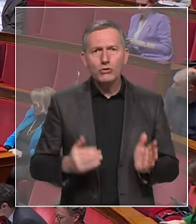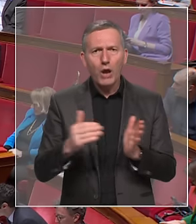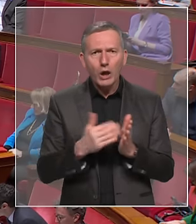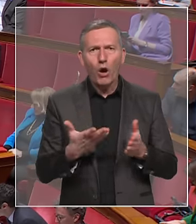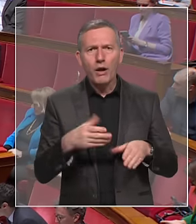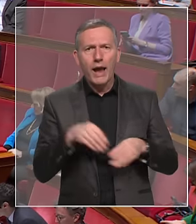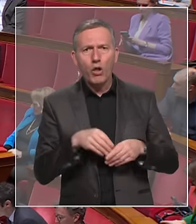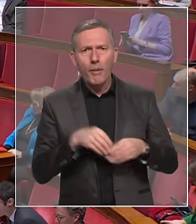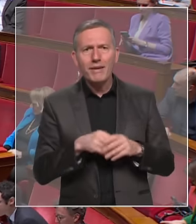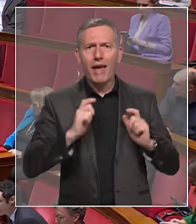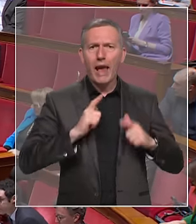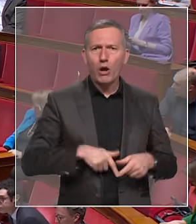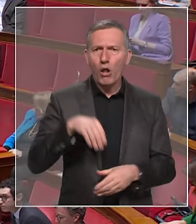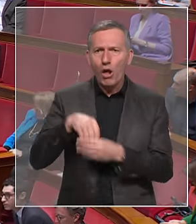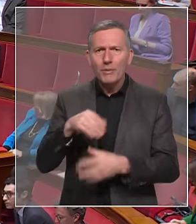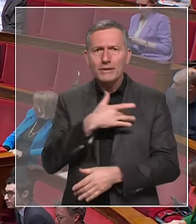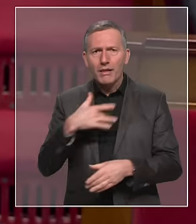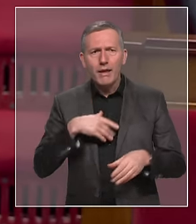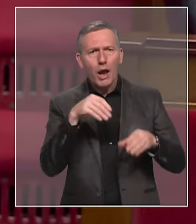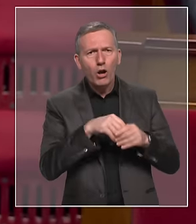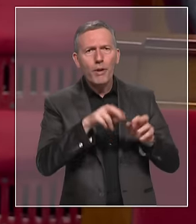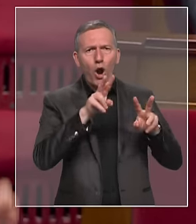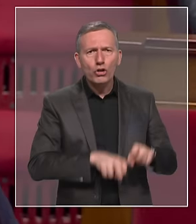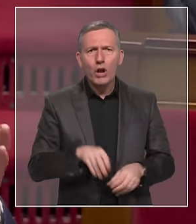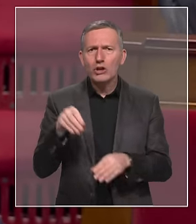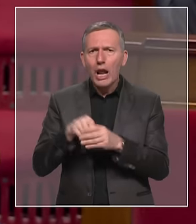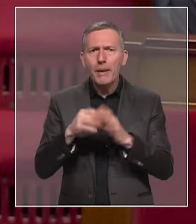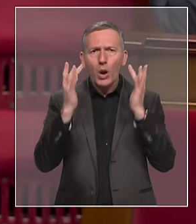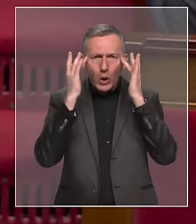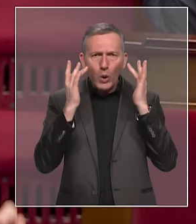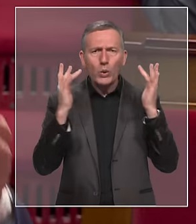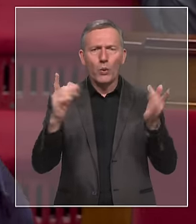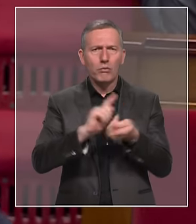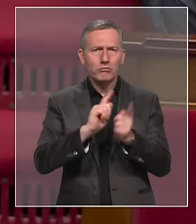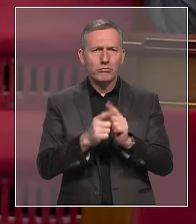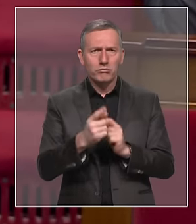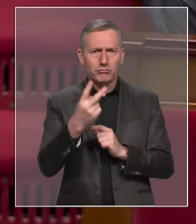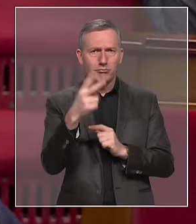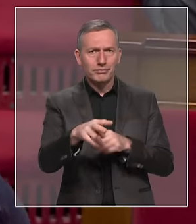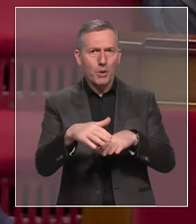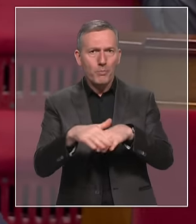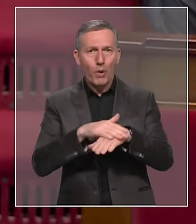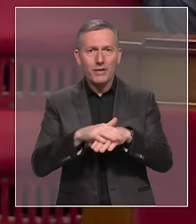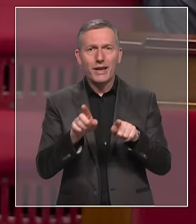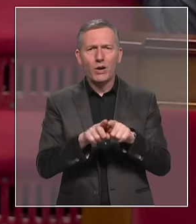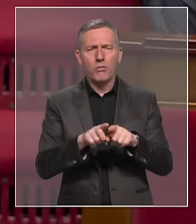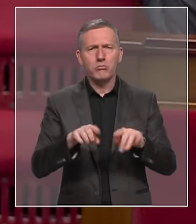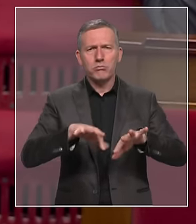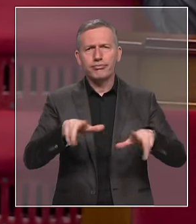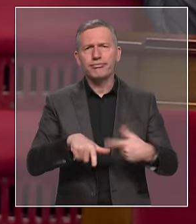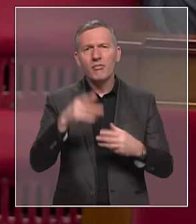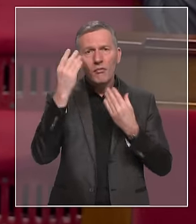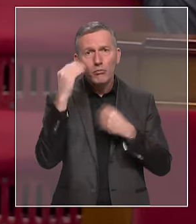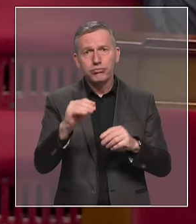économies sur nos écoles, la santé, la recherche, la culture. Monsieur le Premier ministre, Votre politique, c'est de l'escroquerie.